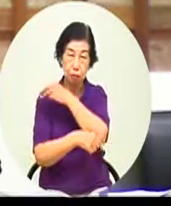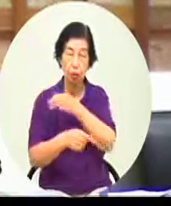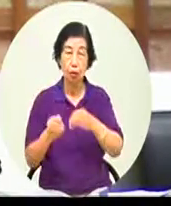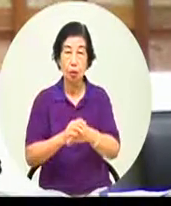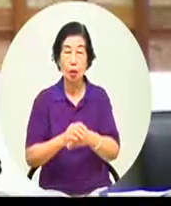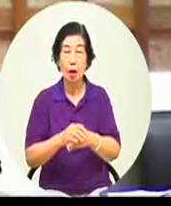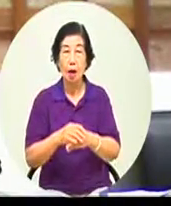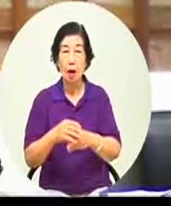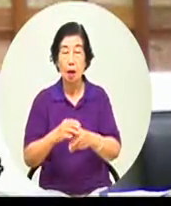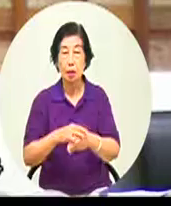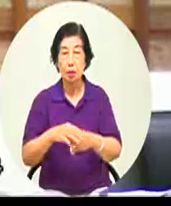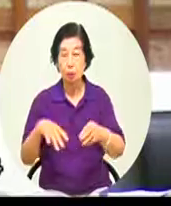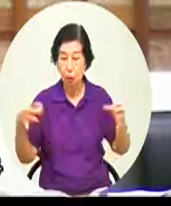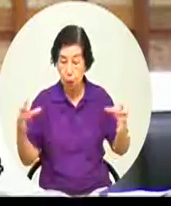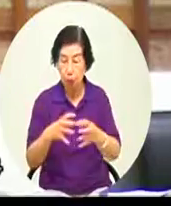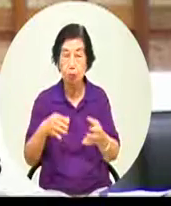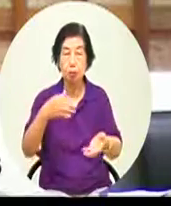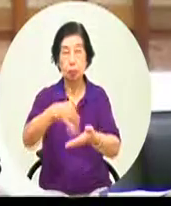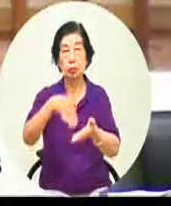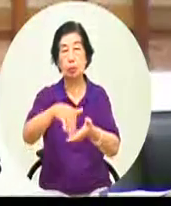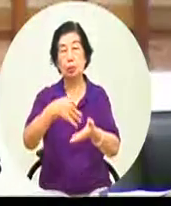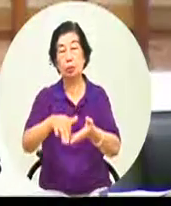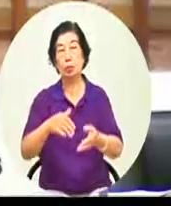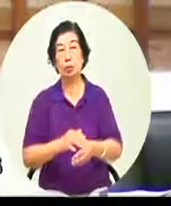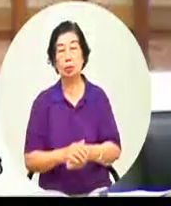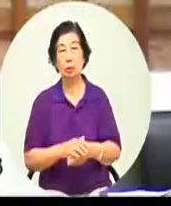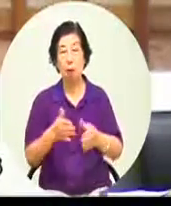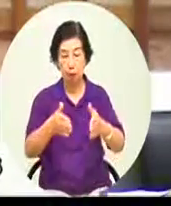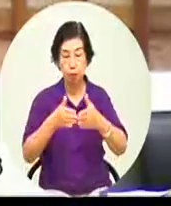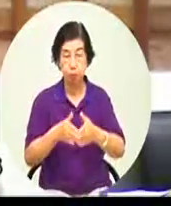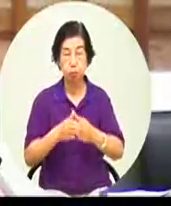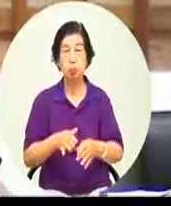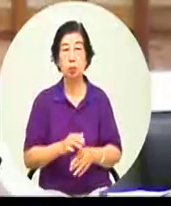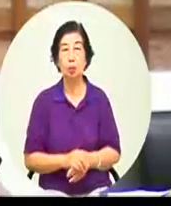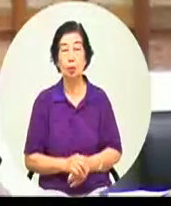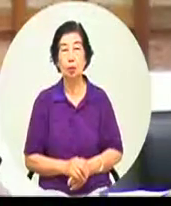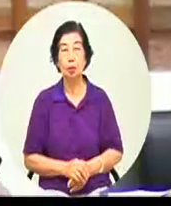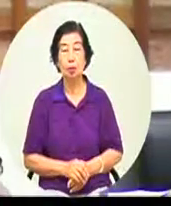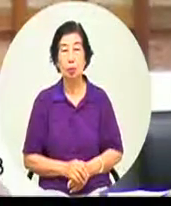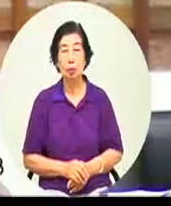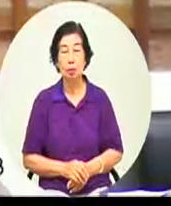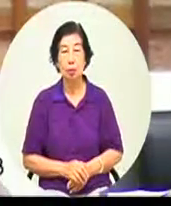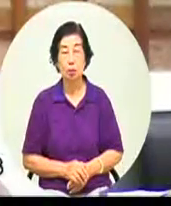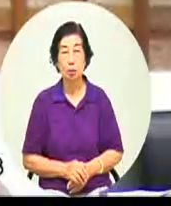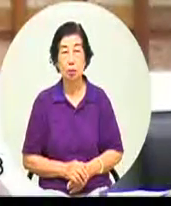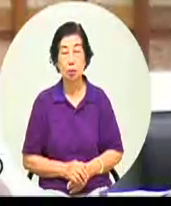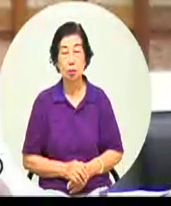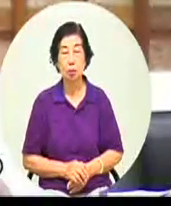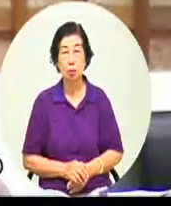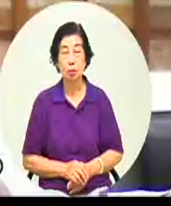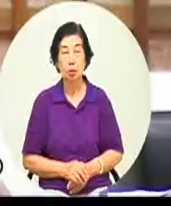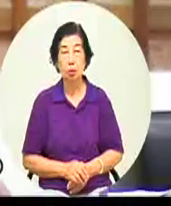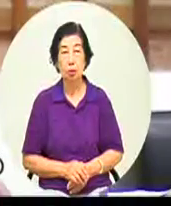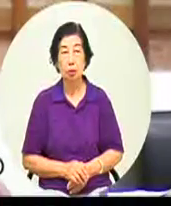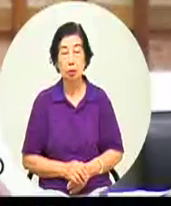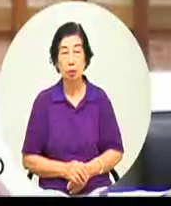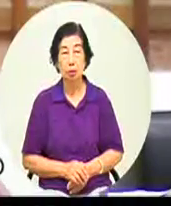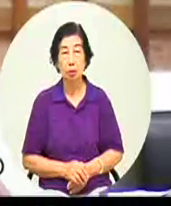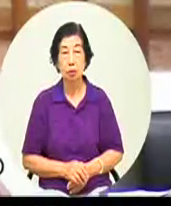是不是？ 对。 好，那既然是这个样子，那我再请教一下，我们如果说整